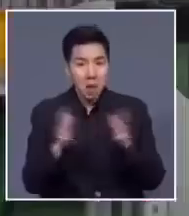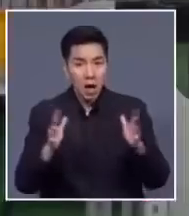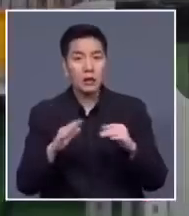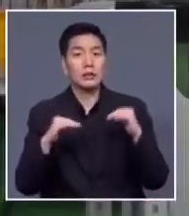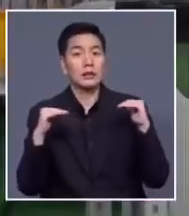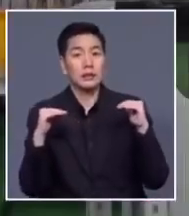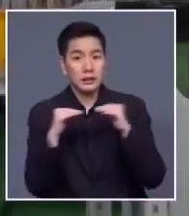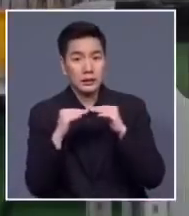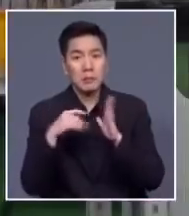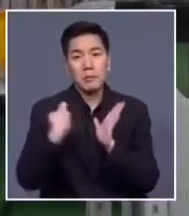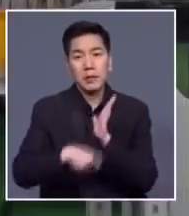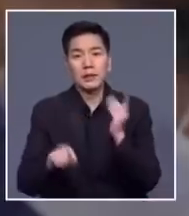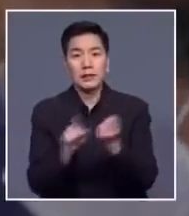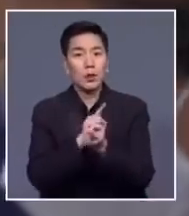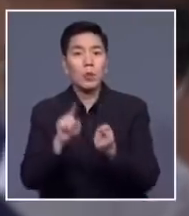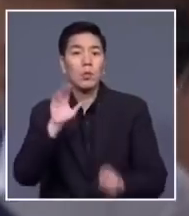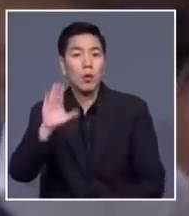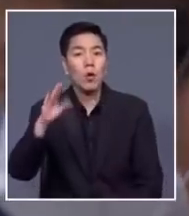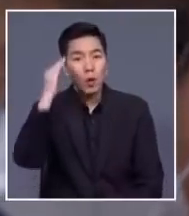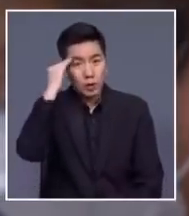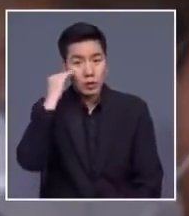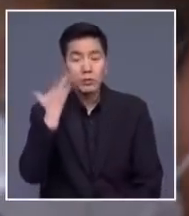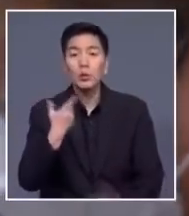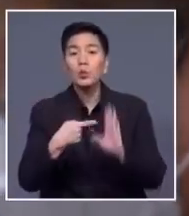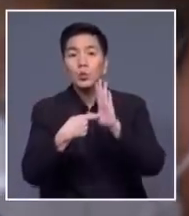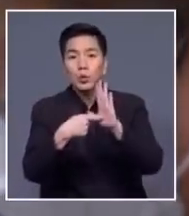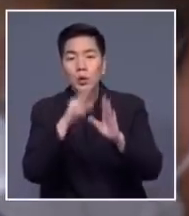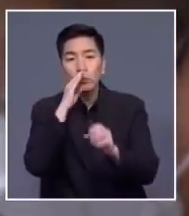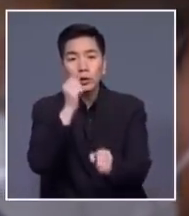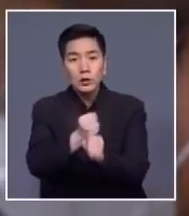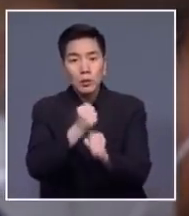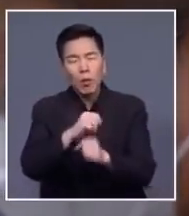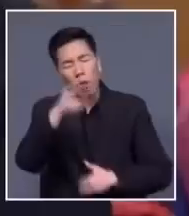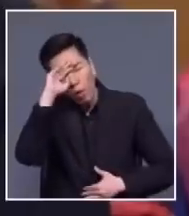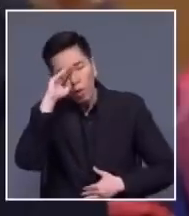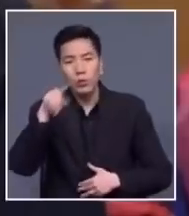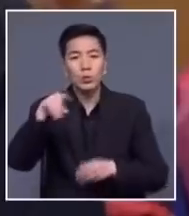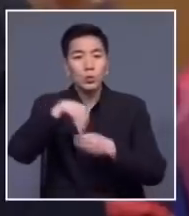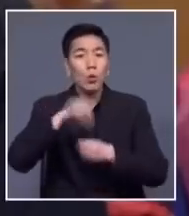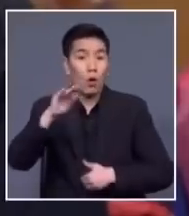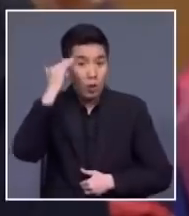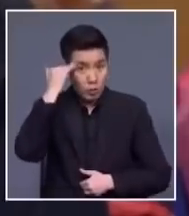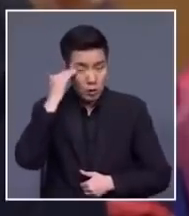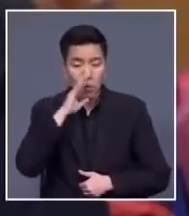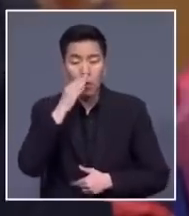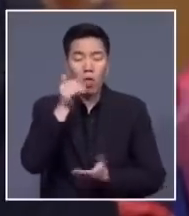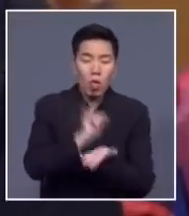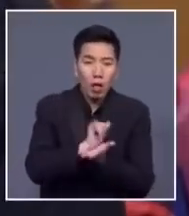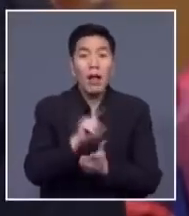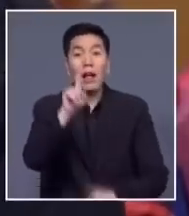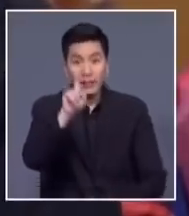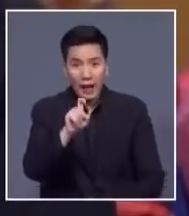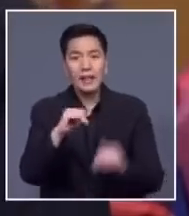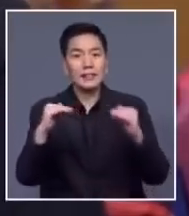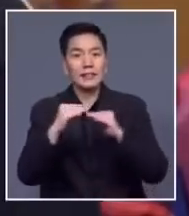ได้สิทธิ ์ครับ ประกันสังคมของเกาหลีเช่นเพื่อทำงานเจ็บป่วยทุกรภาพเข้าโรงพยาบาลตายก็จะได้นะคร ั